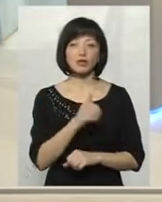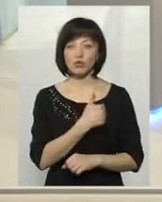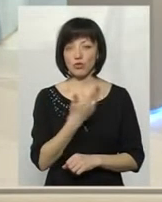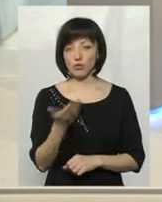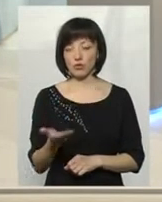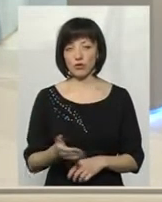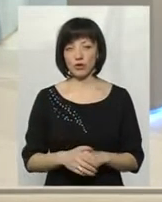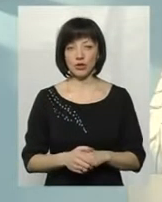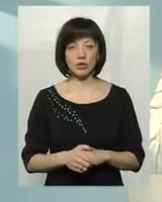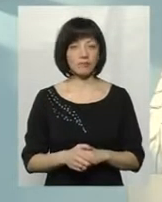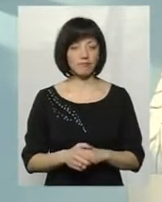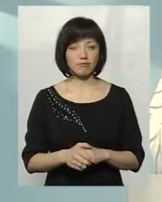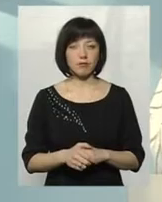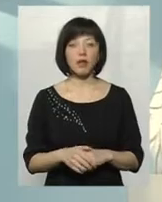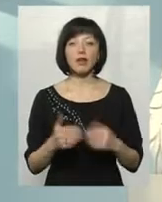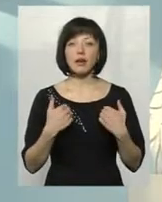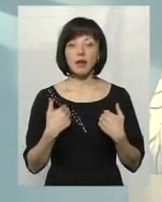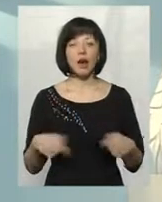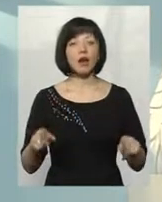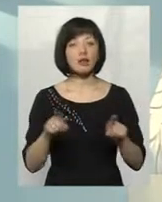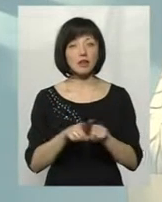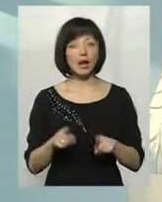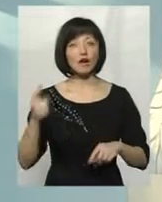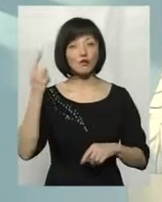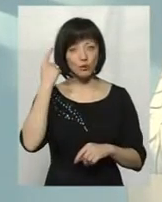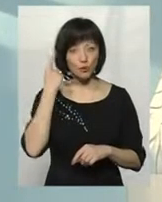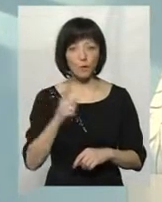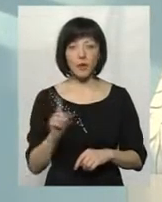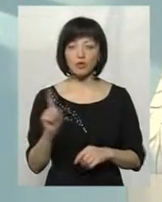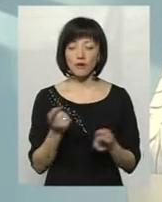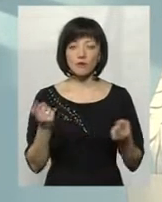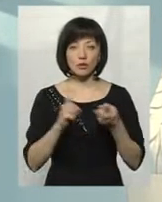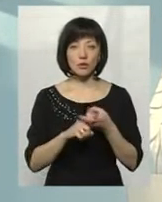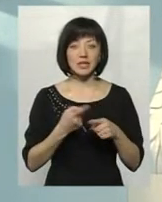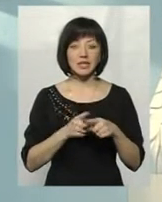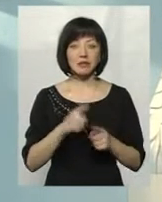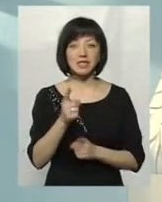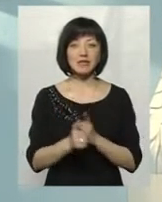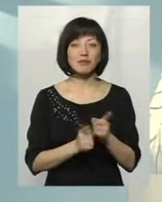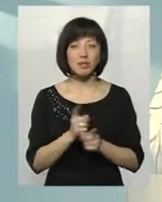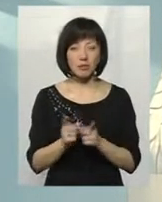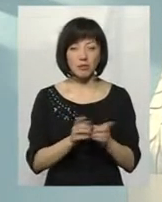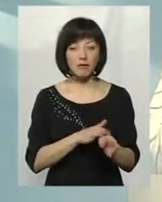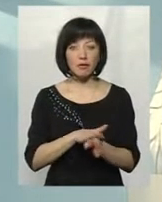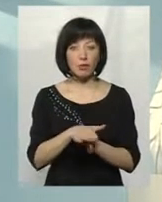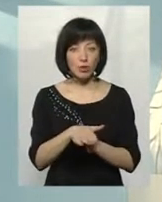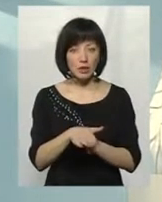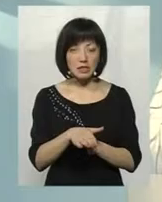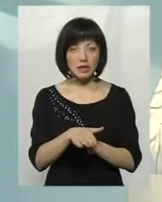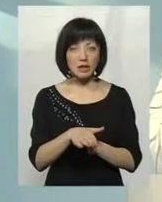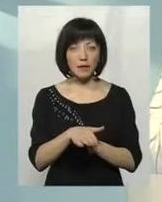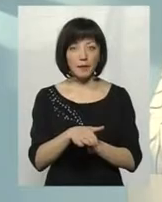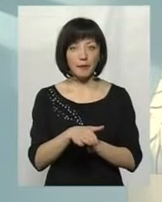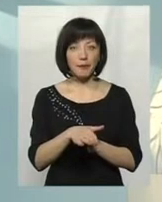заманеться. Я так думаю, що в зв'язку з тими змінами, які відбулися,